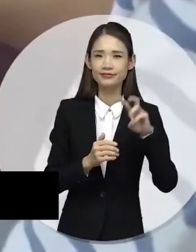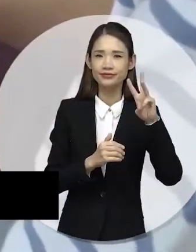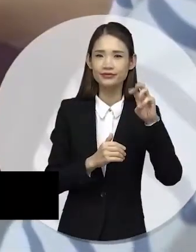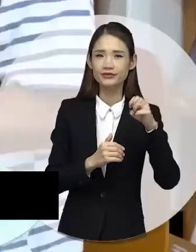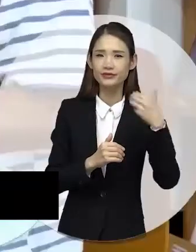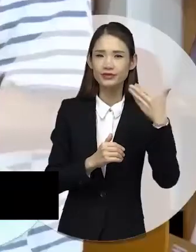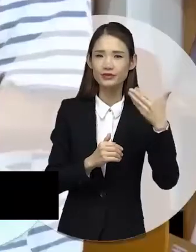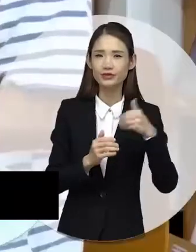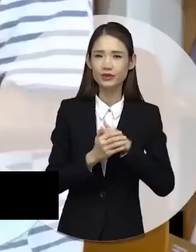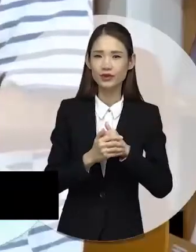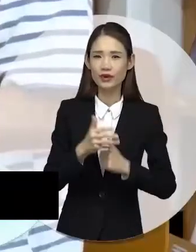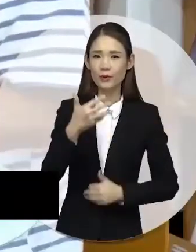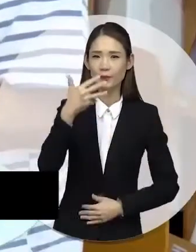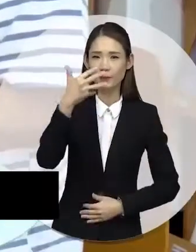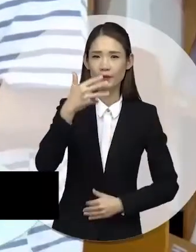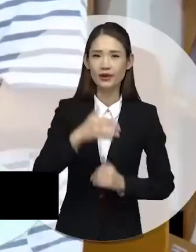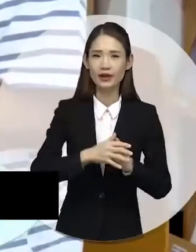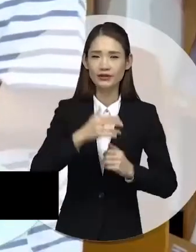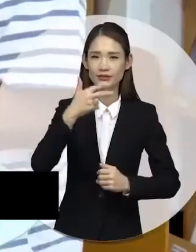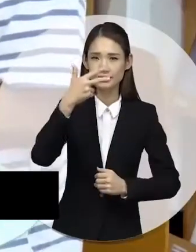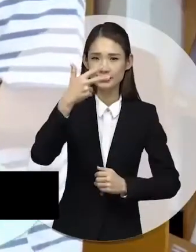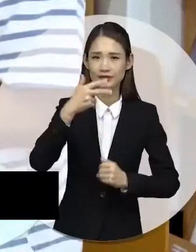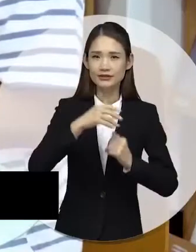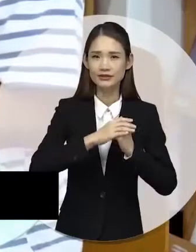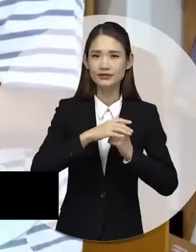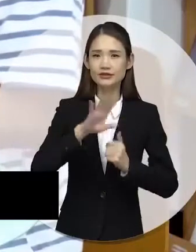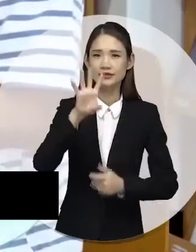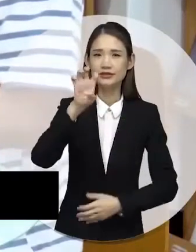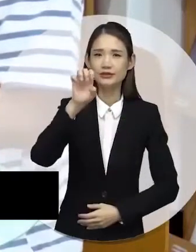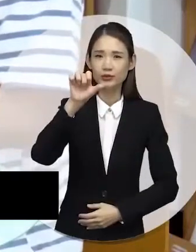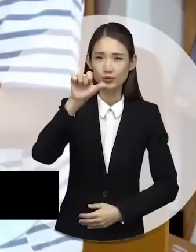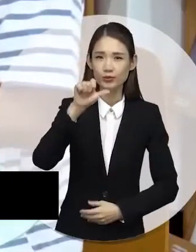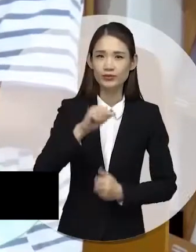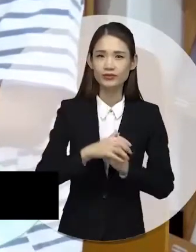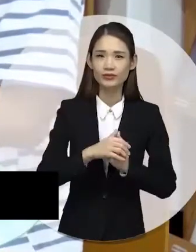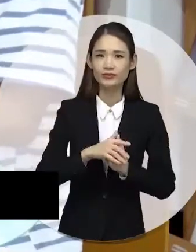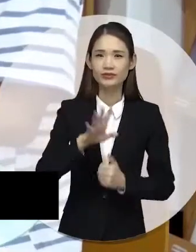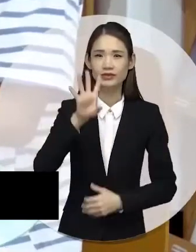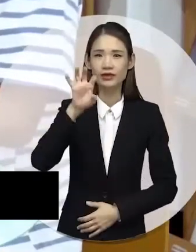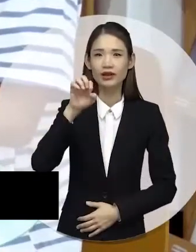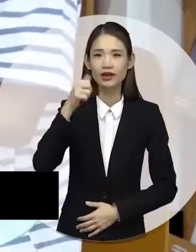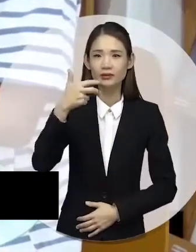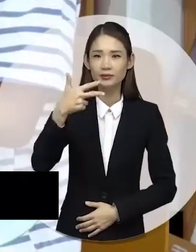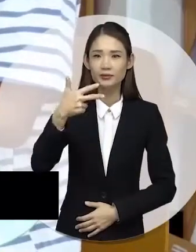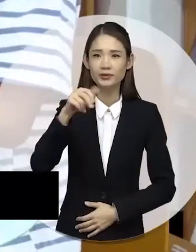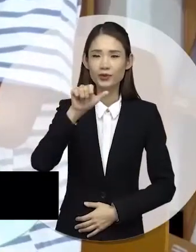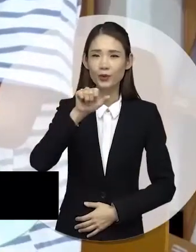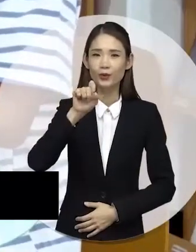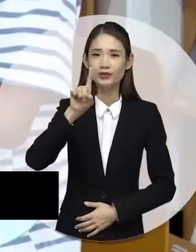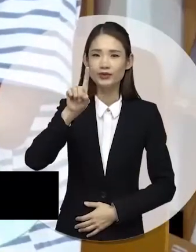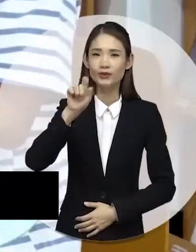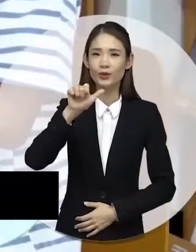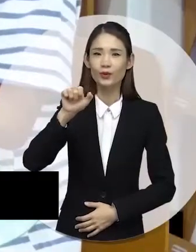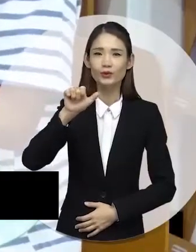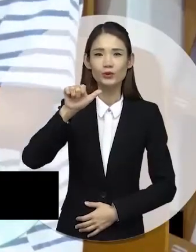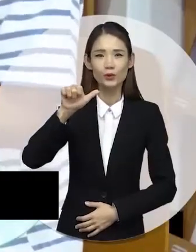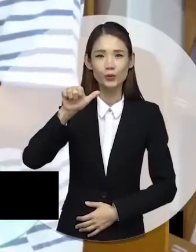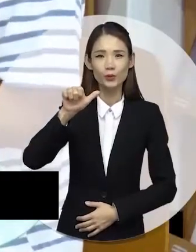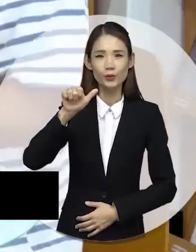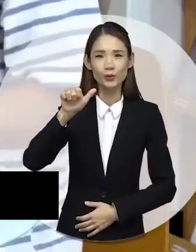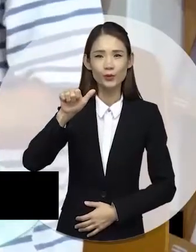39, 8, 7, 45, 47, 51,